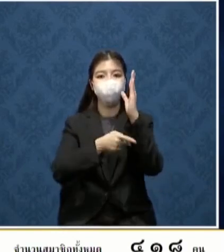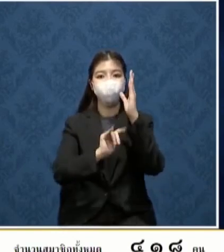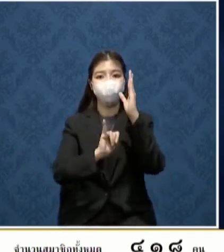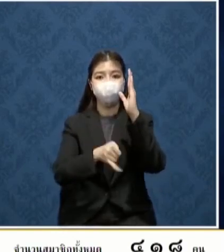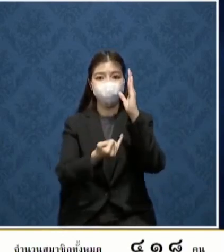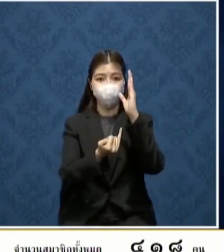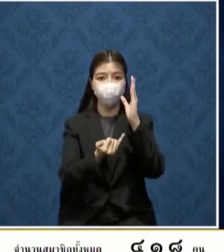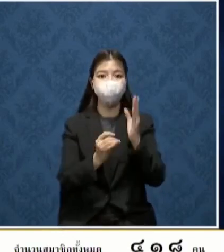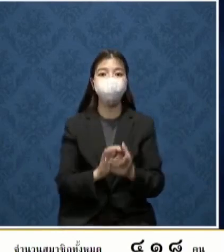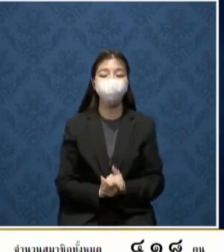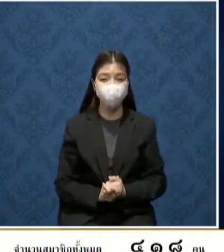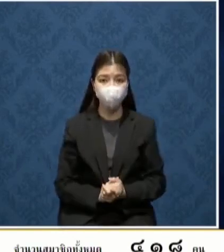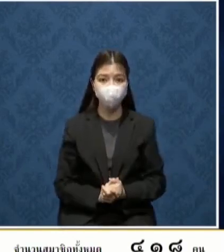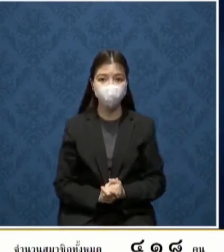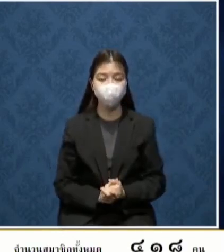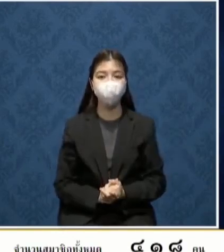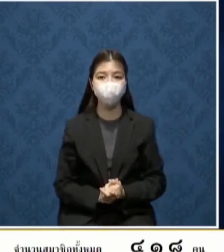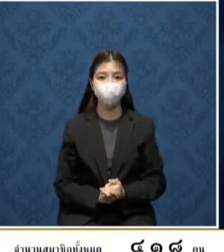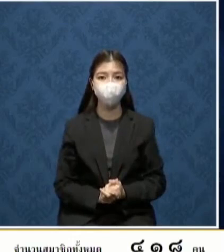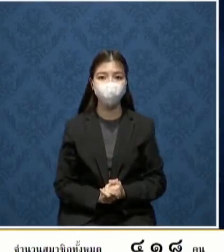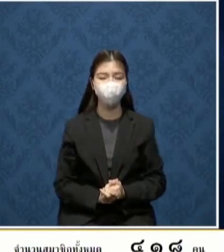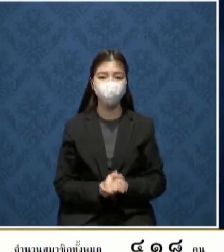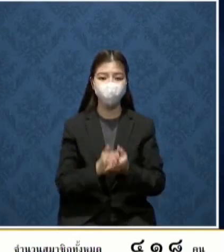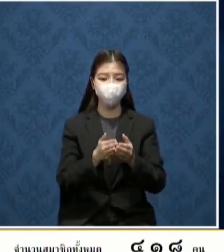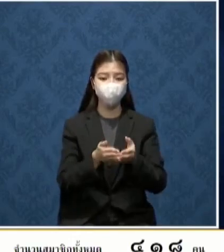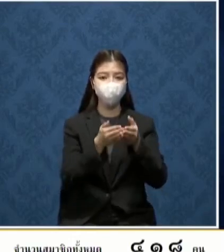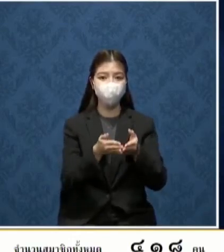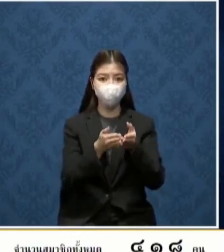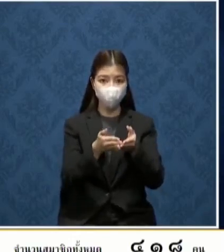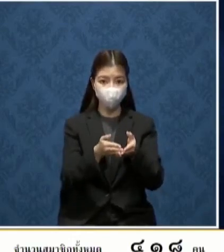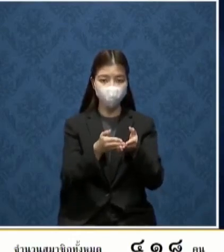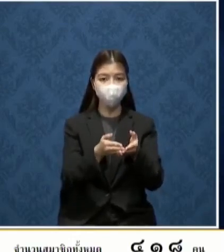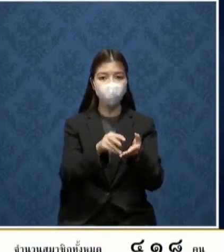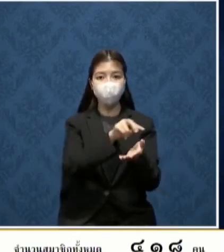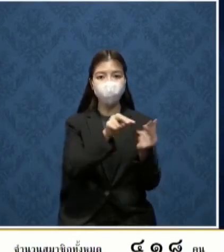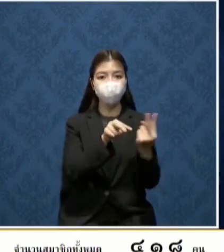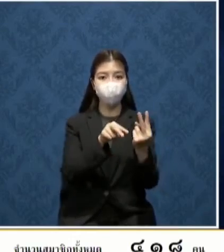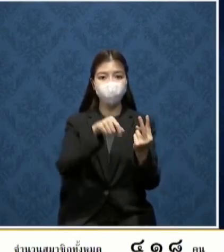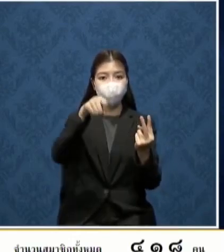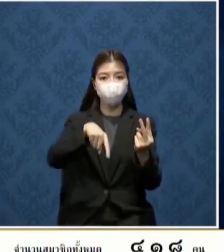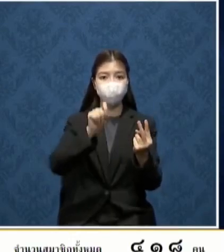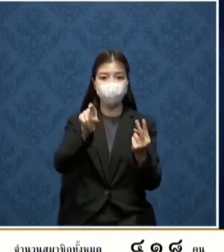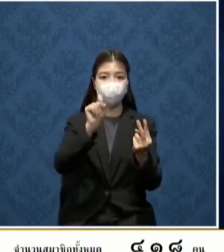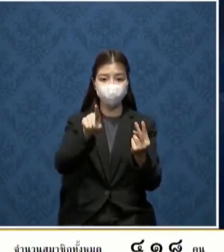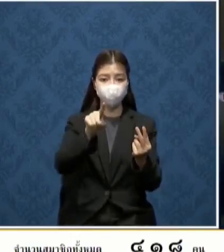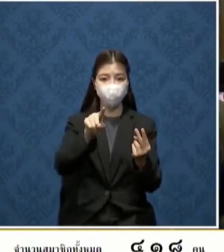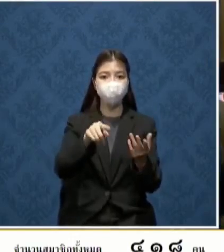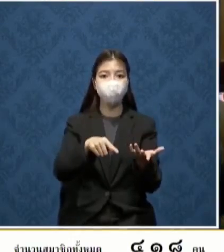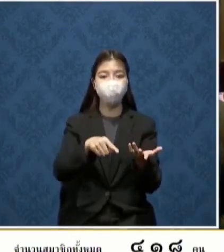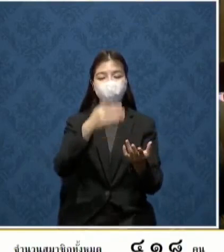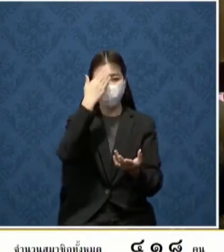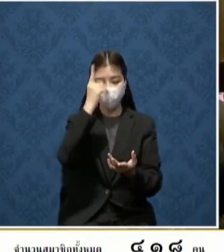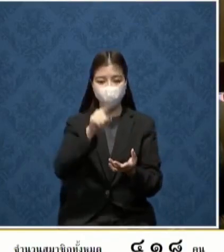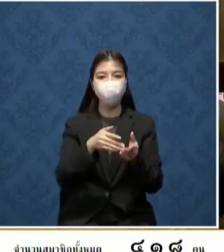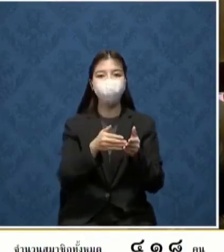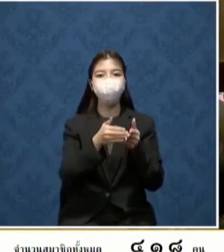แปลวาอะไรครับแลว นเปการชมรุธ์ที่เกิดขึ้ และต้องรีบซ้อมไปการโดน ไม่สามารถทจะเดินเรือ กล